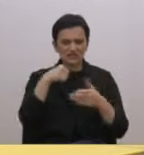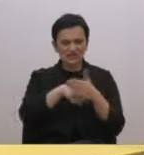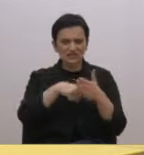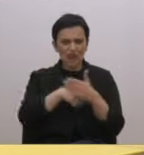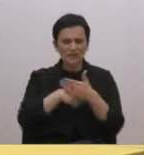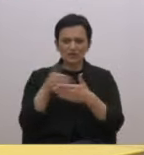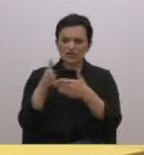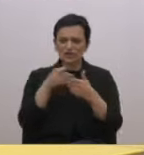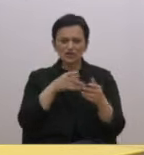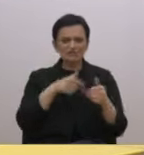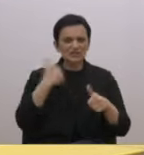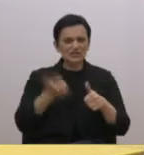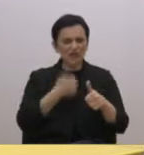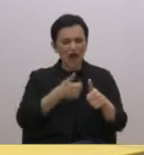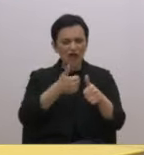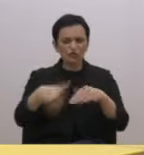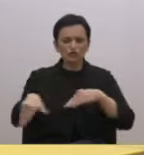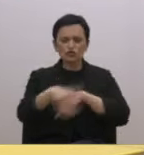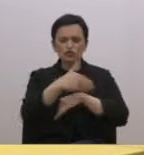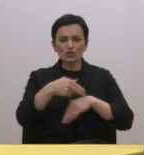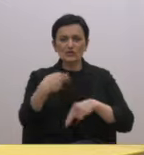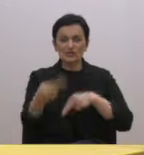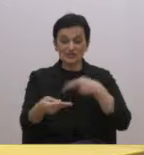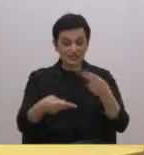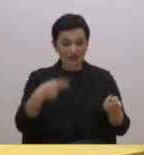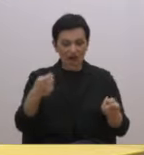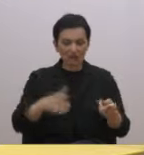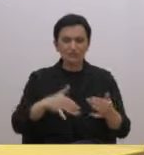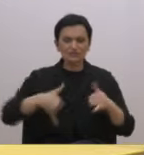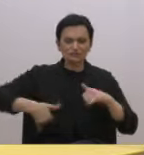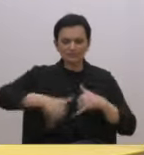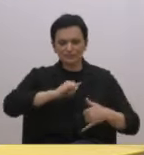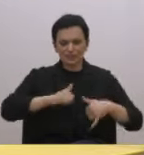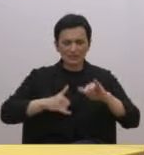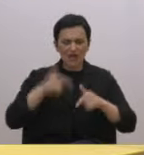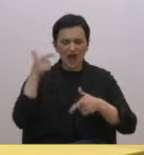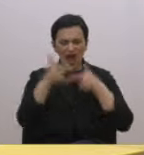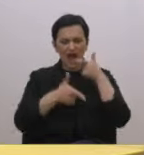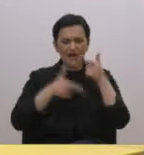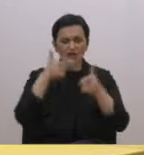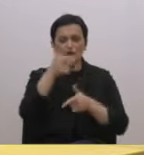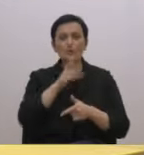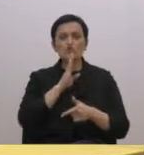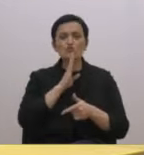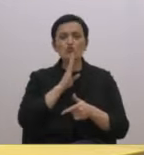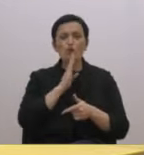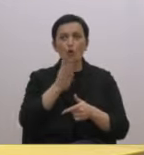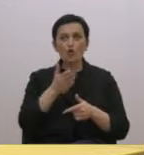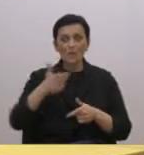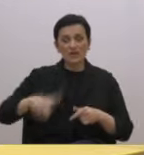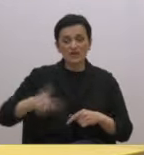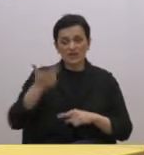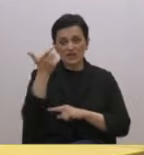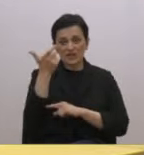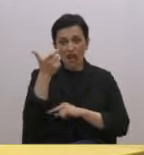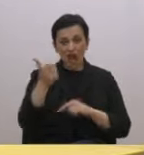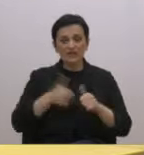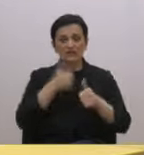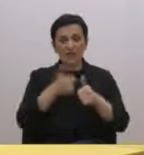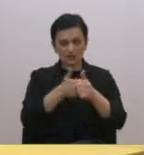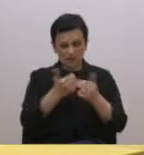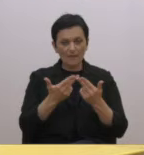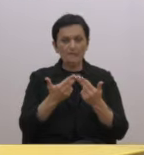ჩიხებში, ქუჩებში, წაქცეულებს წიხლებს ურტყამდით, აგინებდით გოგოებს, იარაღით დაზდევდით.